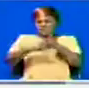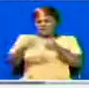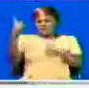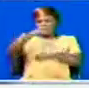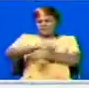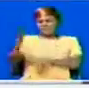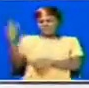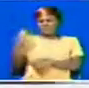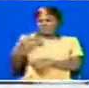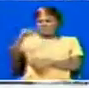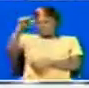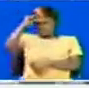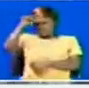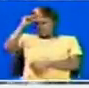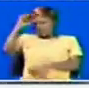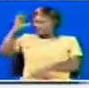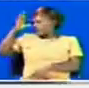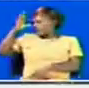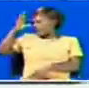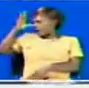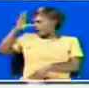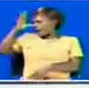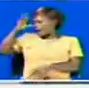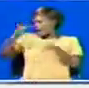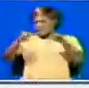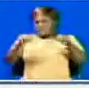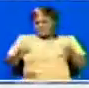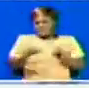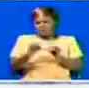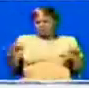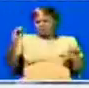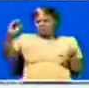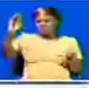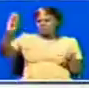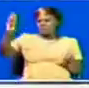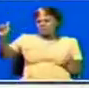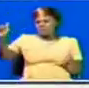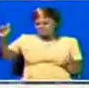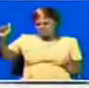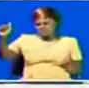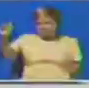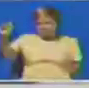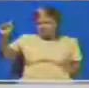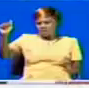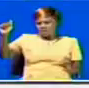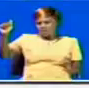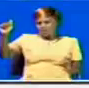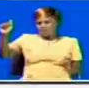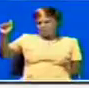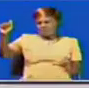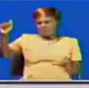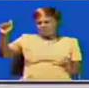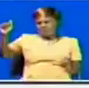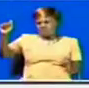kile wanachodai ni serikali kuwahada kwa kutowatekelezea mkataba wao wa makubaliano almaarufu CBA. The